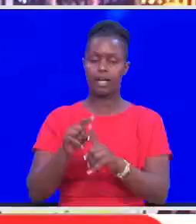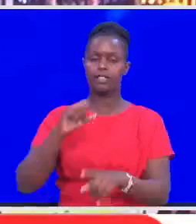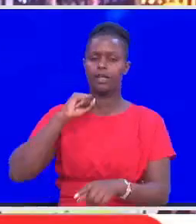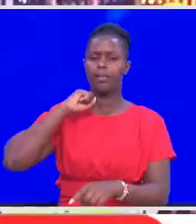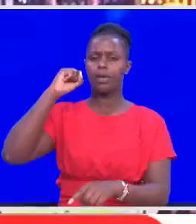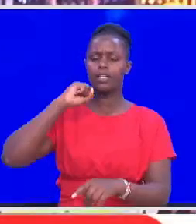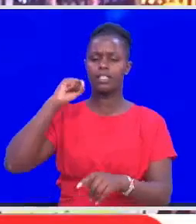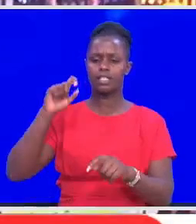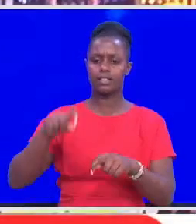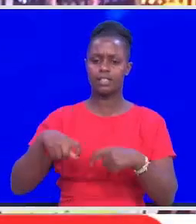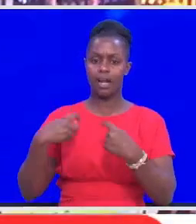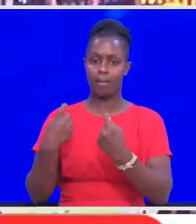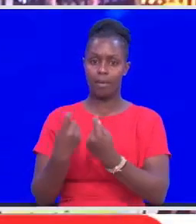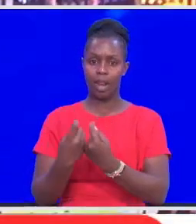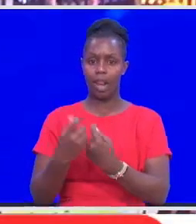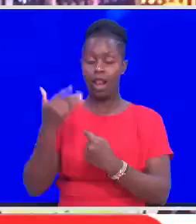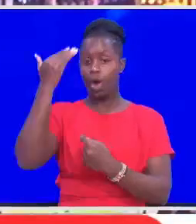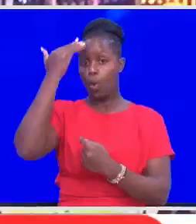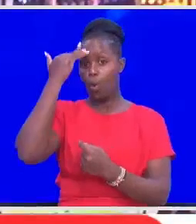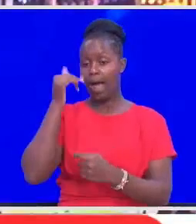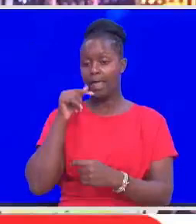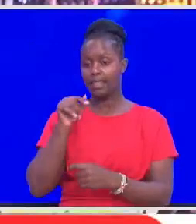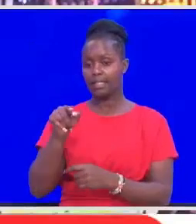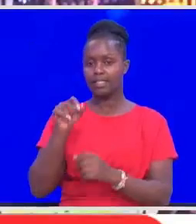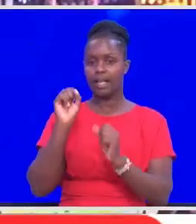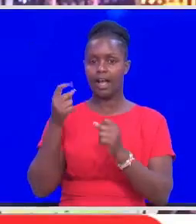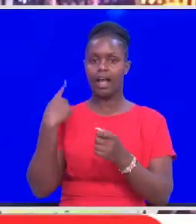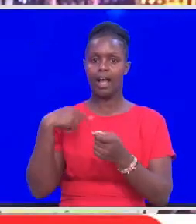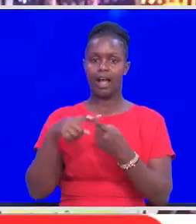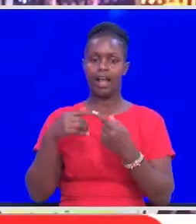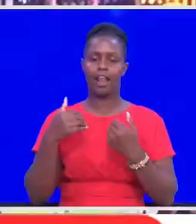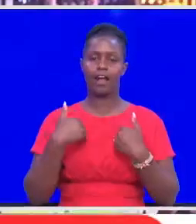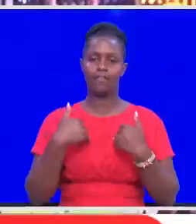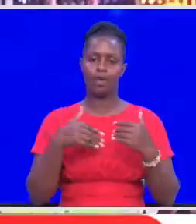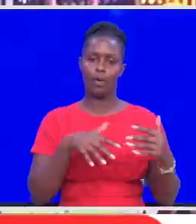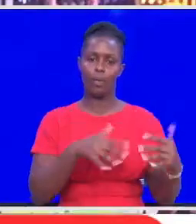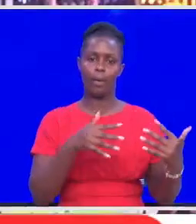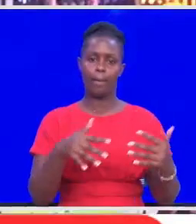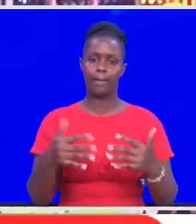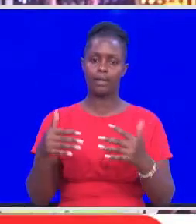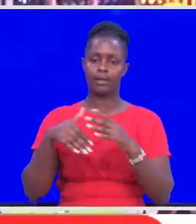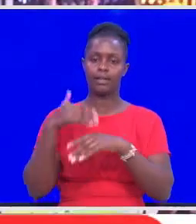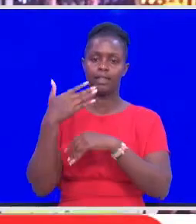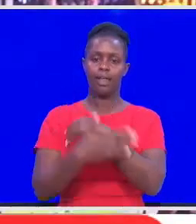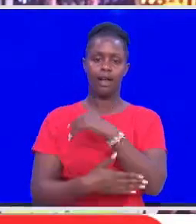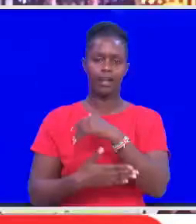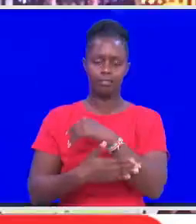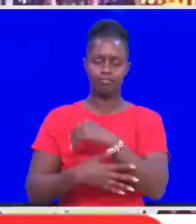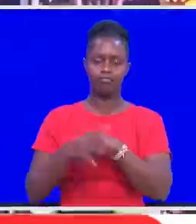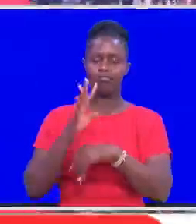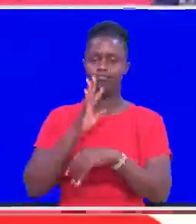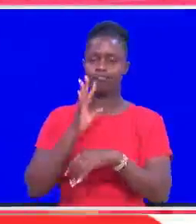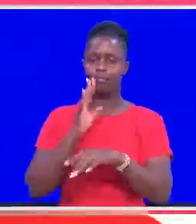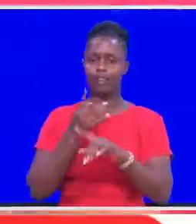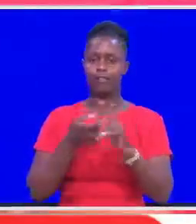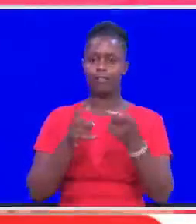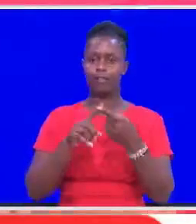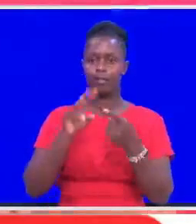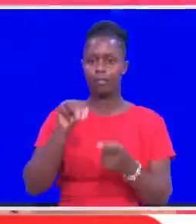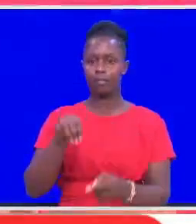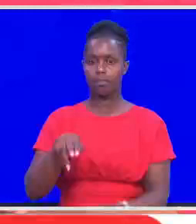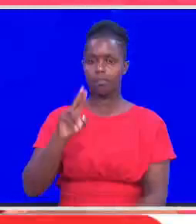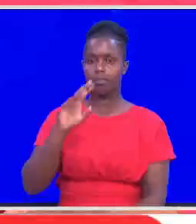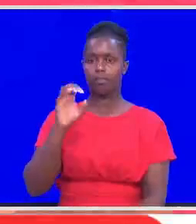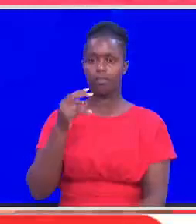ukabila, kwani hii inaweza kusababisha mifarakano nchini. Akizungumza katika kijiji cha Muchukwo huko